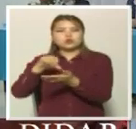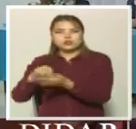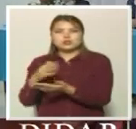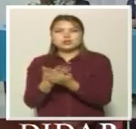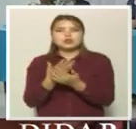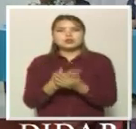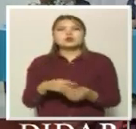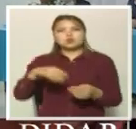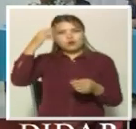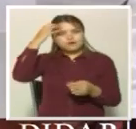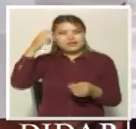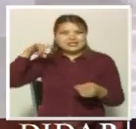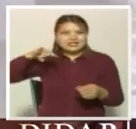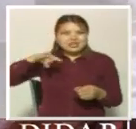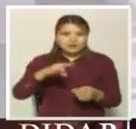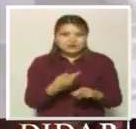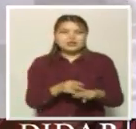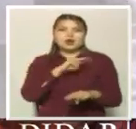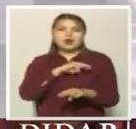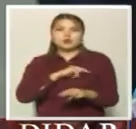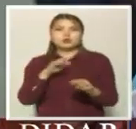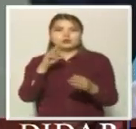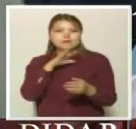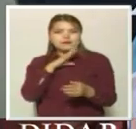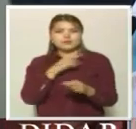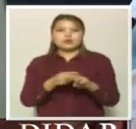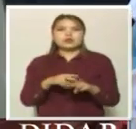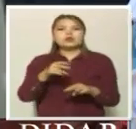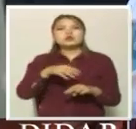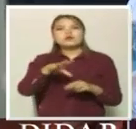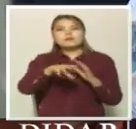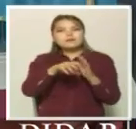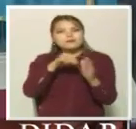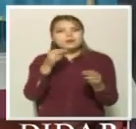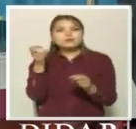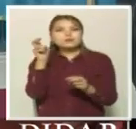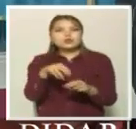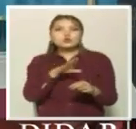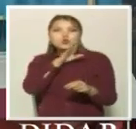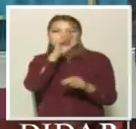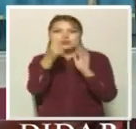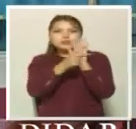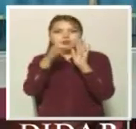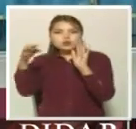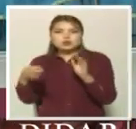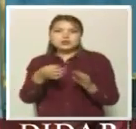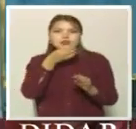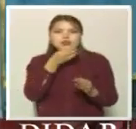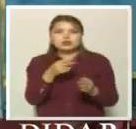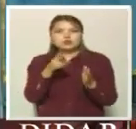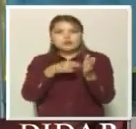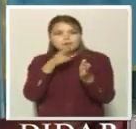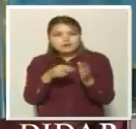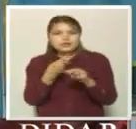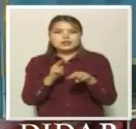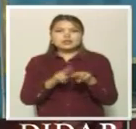Нефтяников на внеочередных президентских выборах очень высока были те кто прибыл к избирательному участку к 7 часам среди них железнодорожники